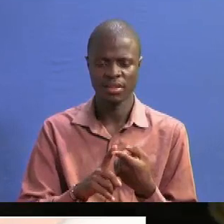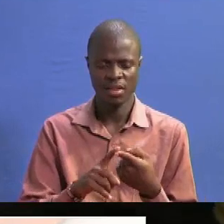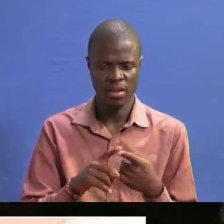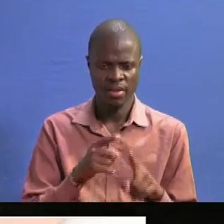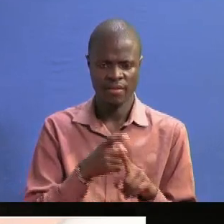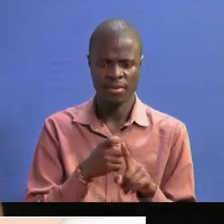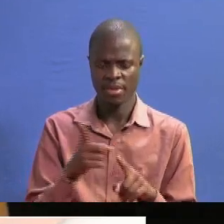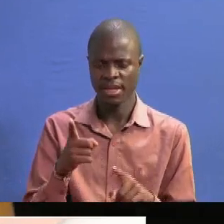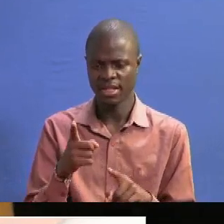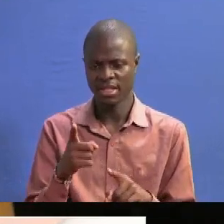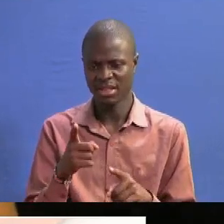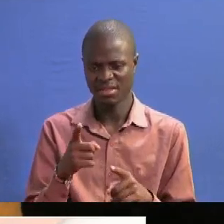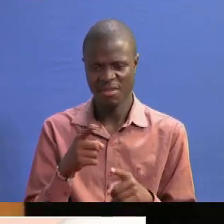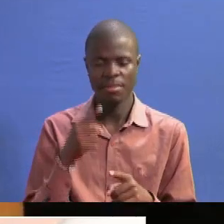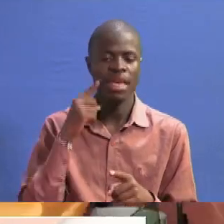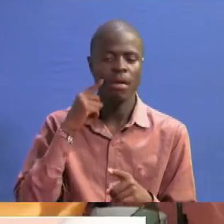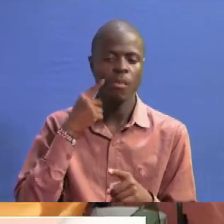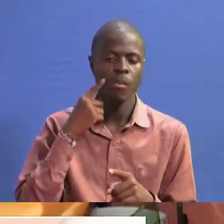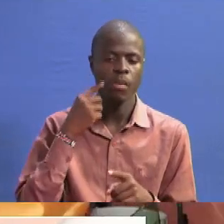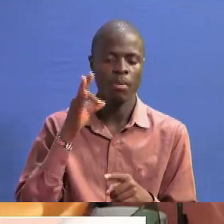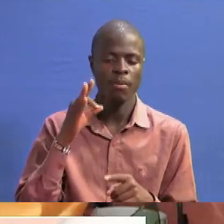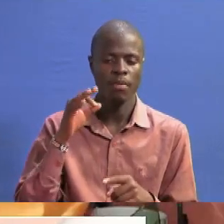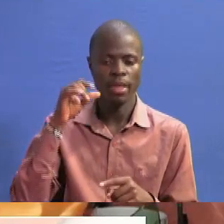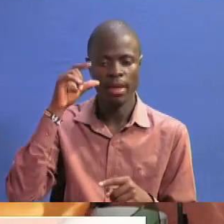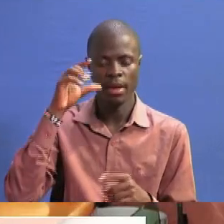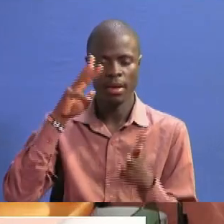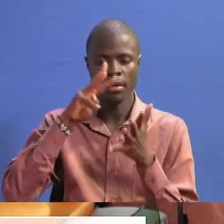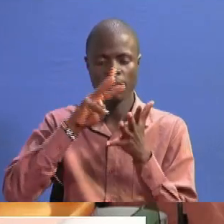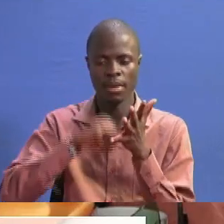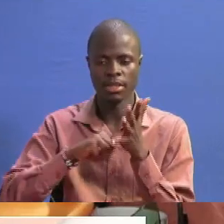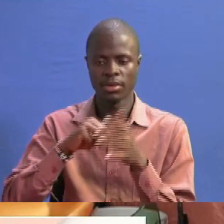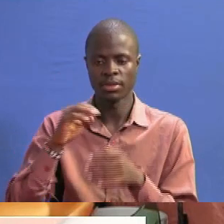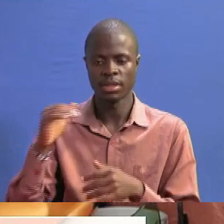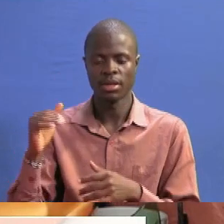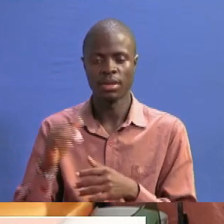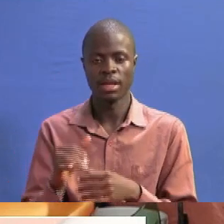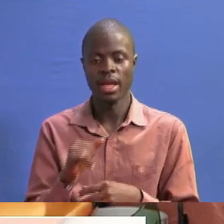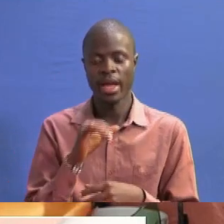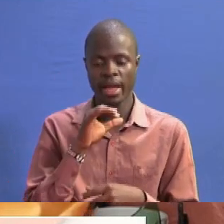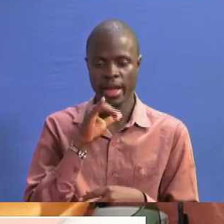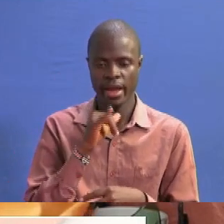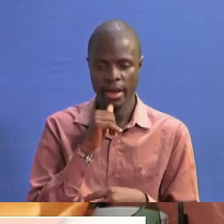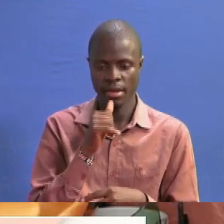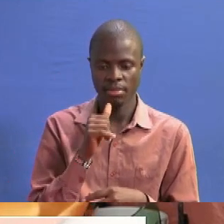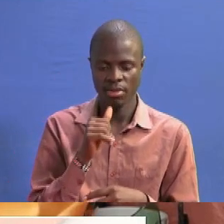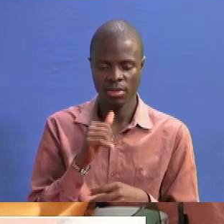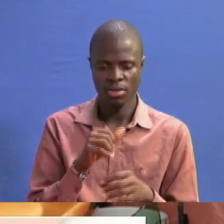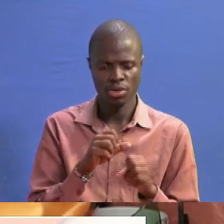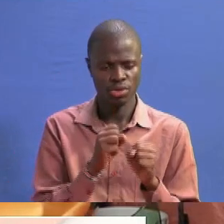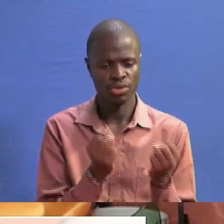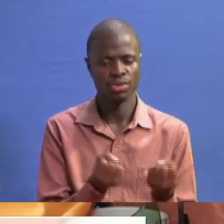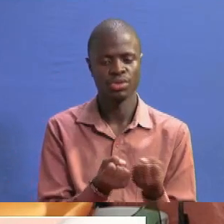Solutions, eneo la Syokimau, kaunti ya Machakos. So mimi naitwa Dennis Karemi na kwa socials naitwa